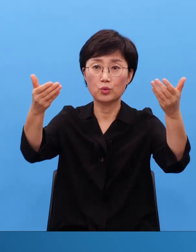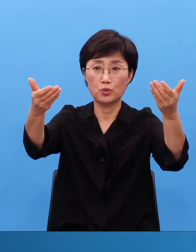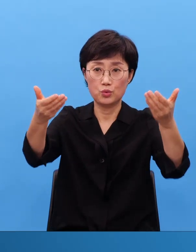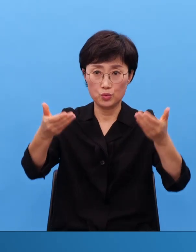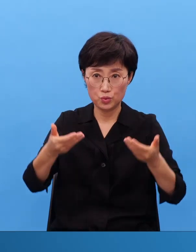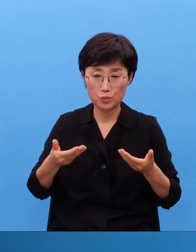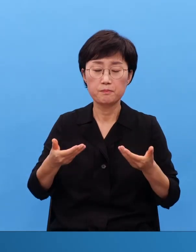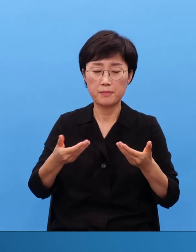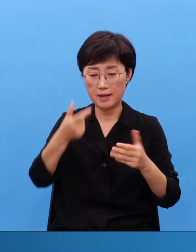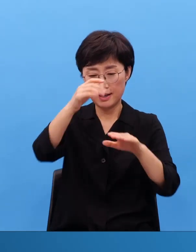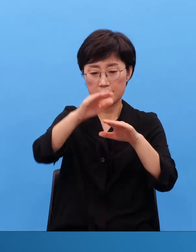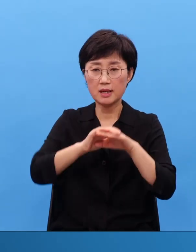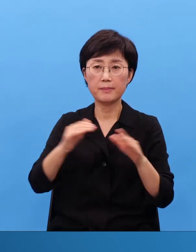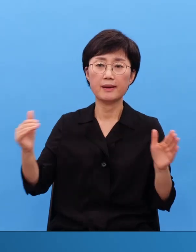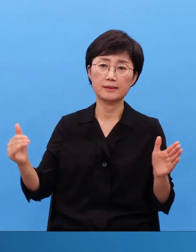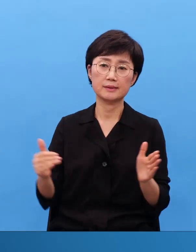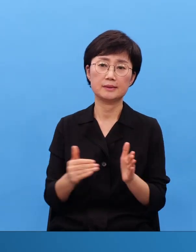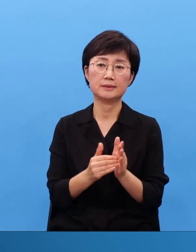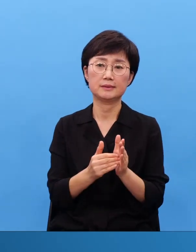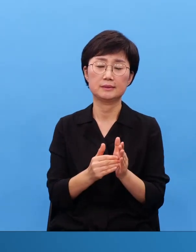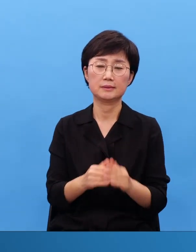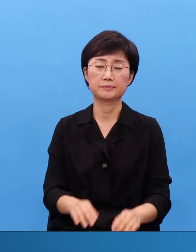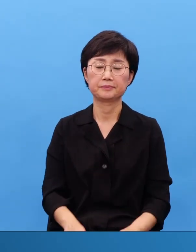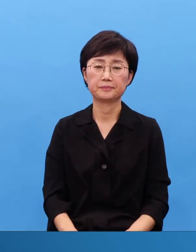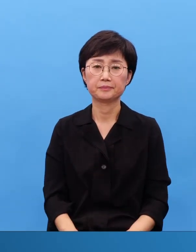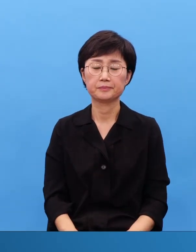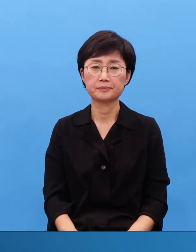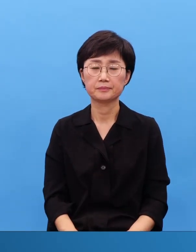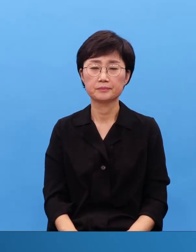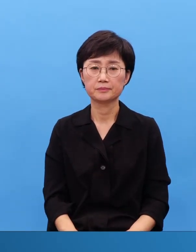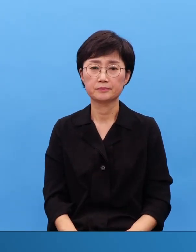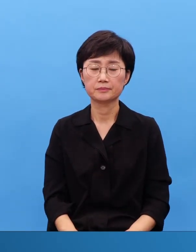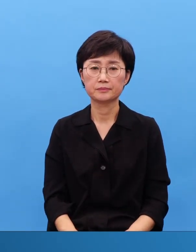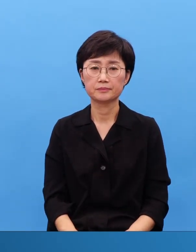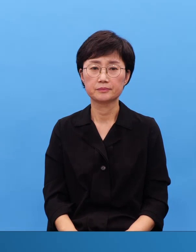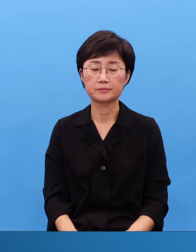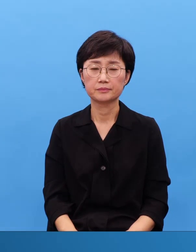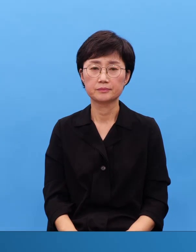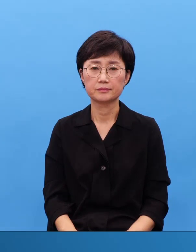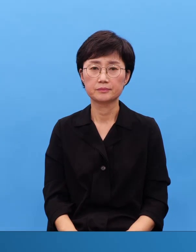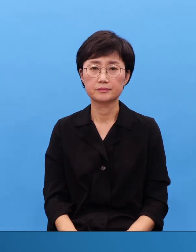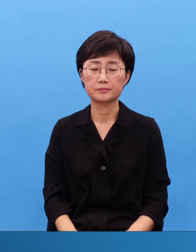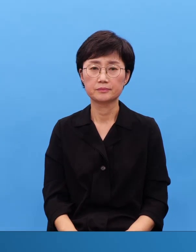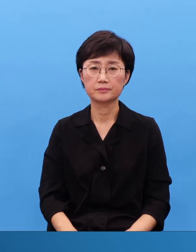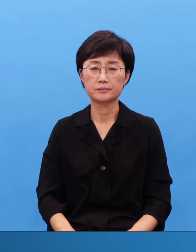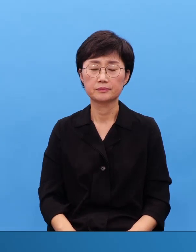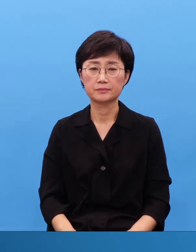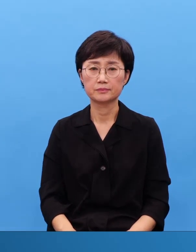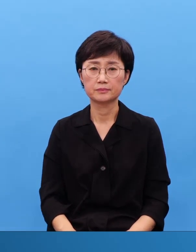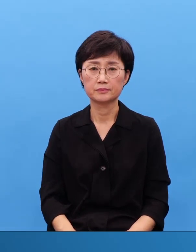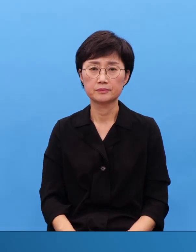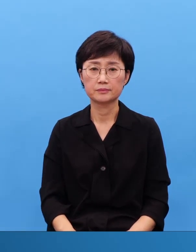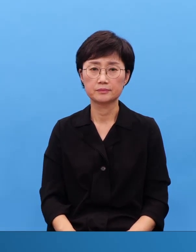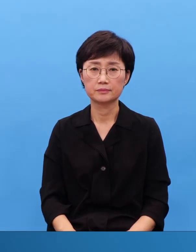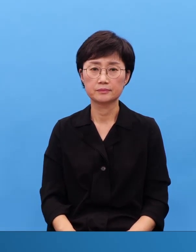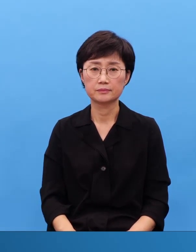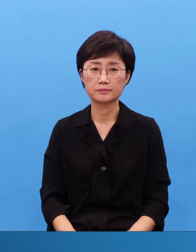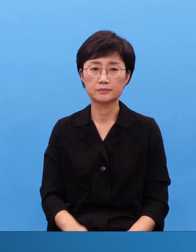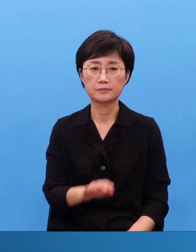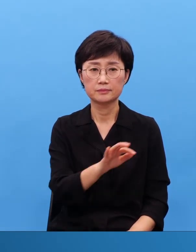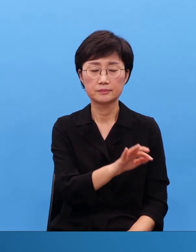예배를 마치도록 하겠습니다. Let us all rise and sing, O Lord, in my life, and Reverend, you will come and pray for the offering and close the first service with a benediction.